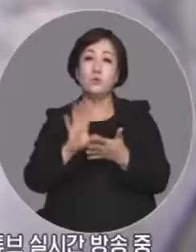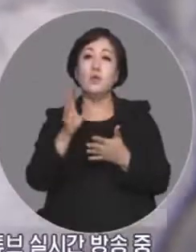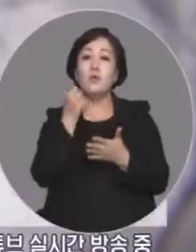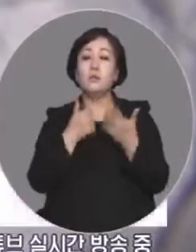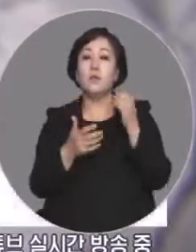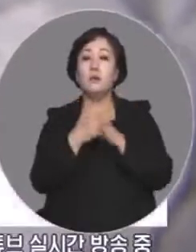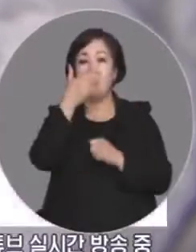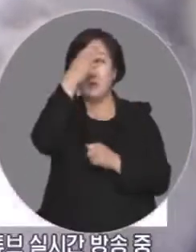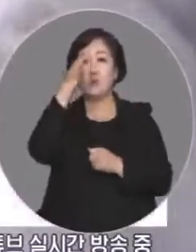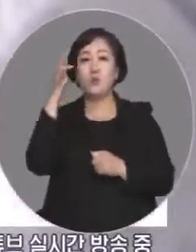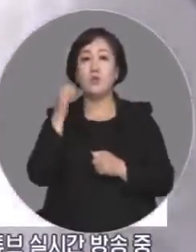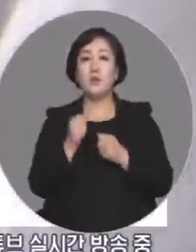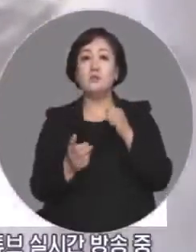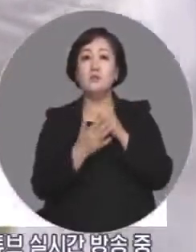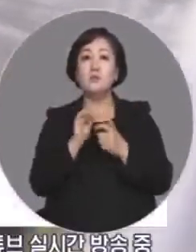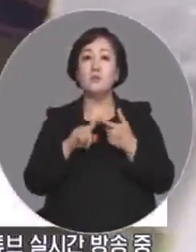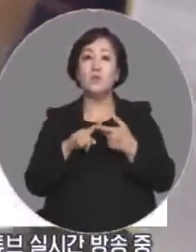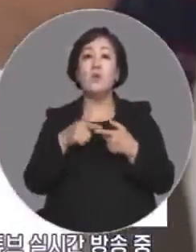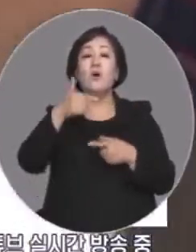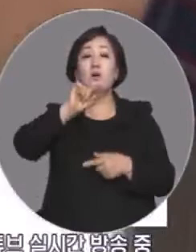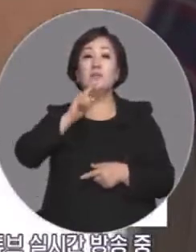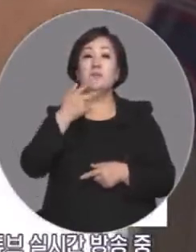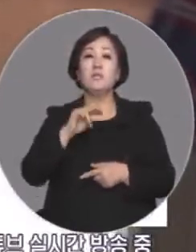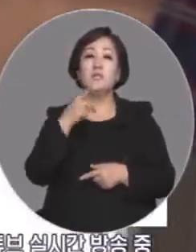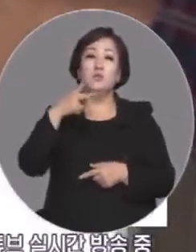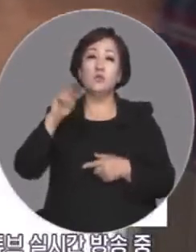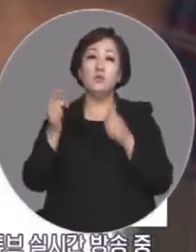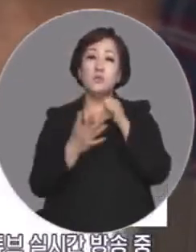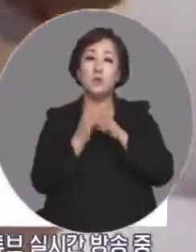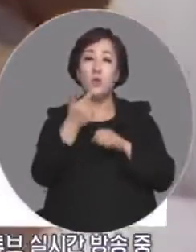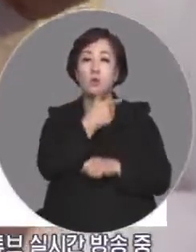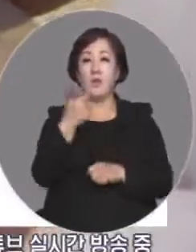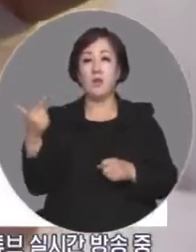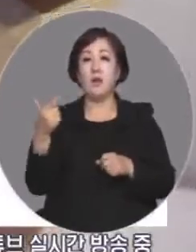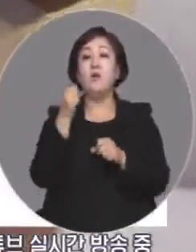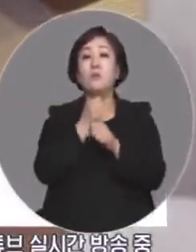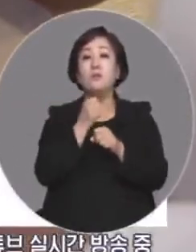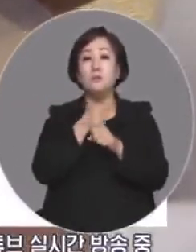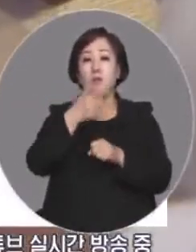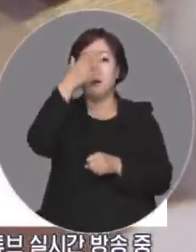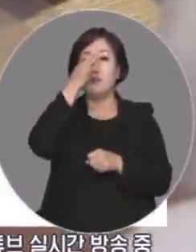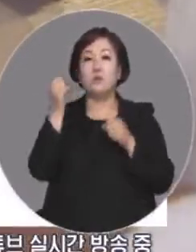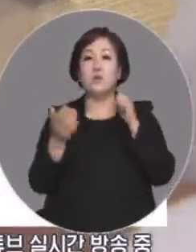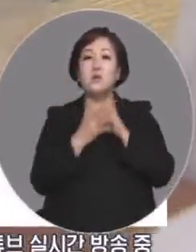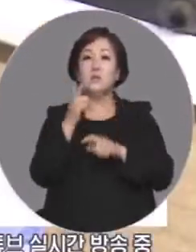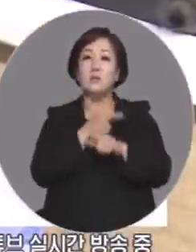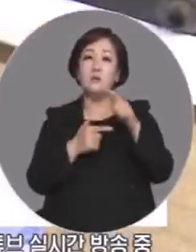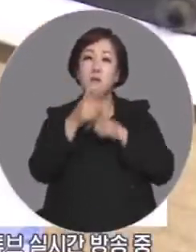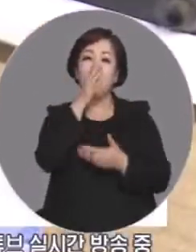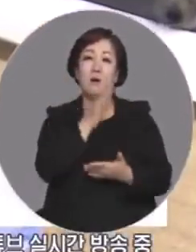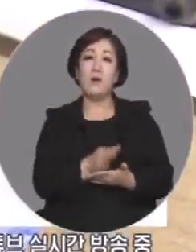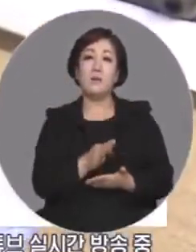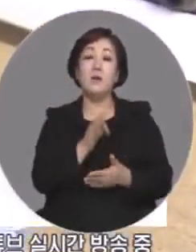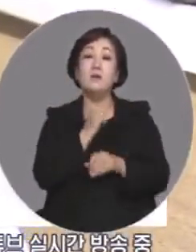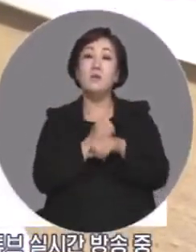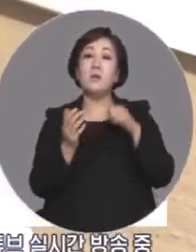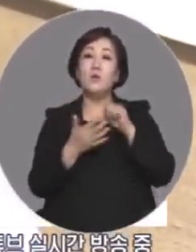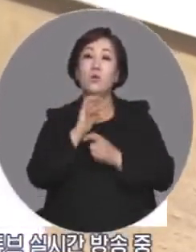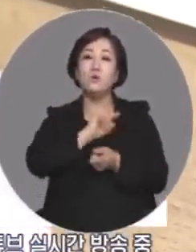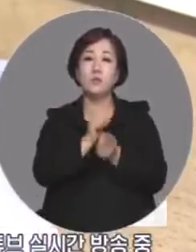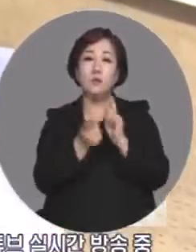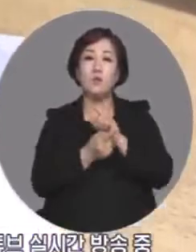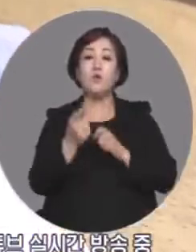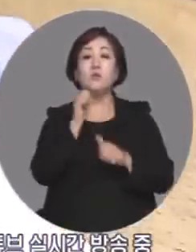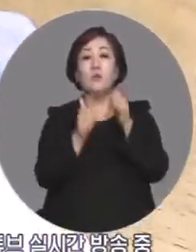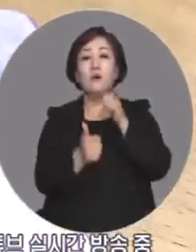원천 기술과 특히 그린 수소를 대량 생산할 수 있는 기술을 확보해 수소 가격 인하를 통한 규모의 경제를